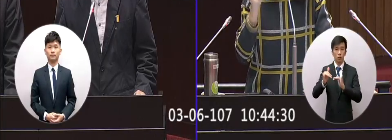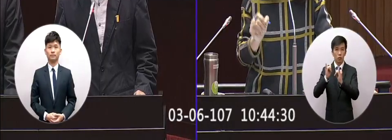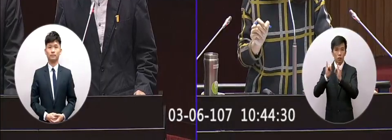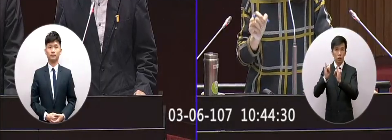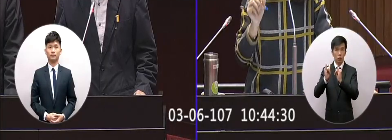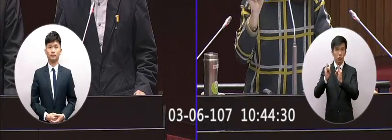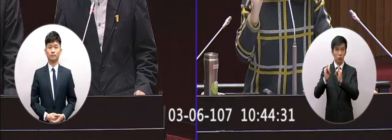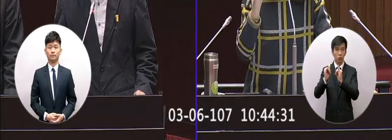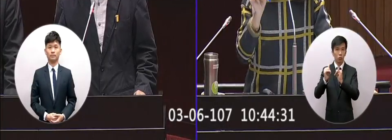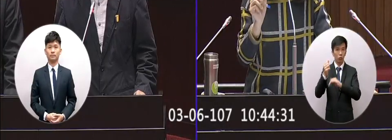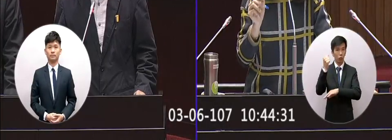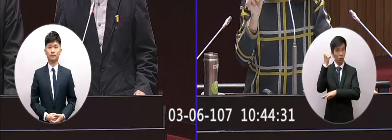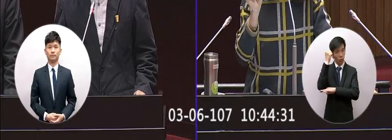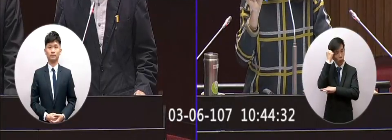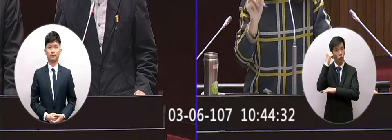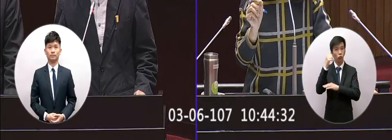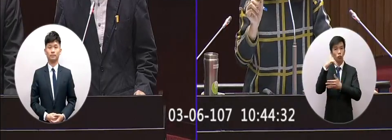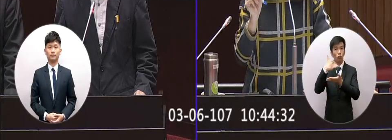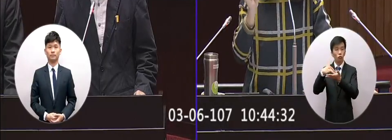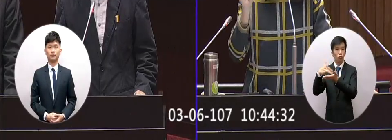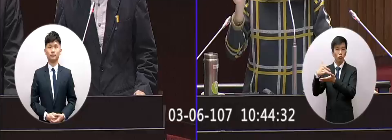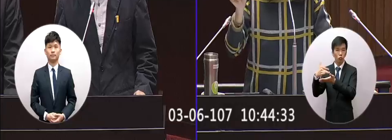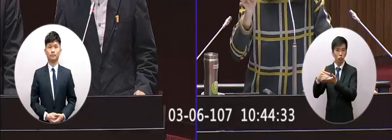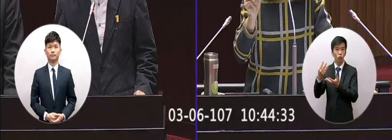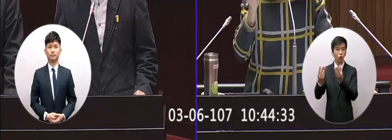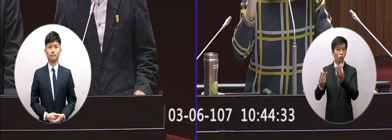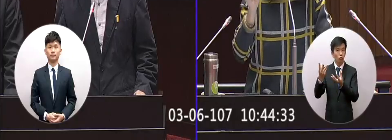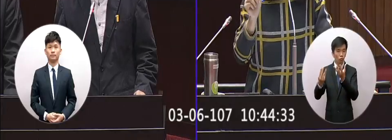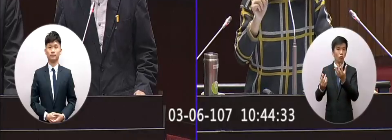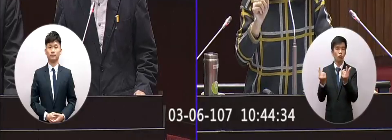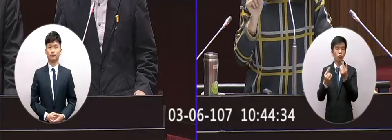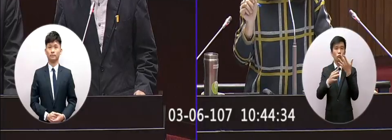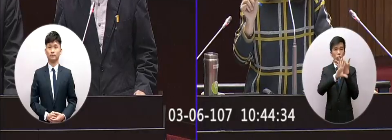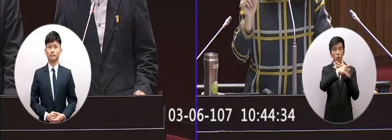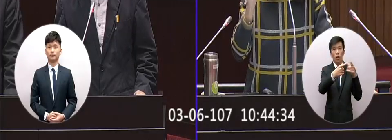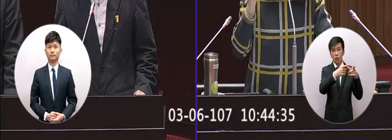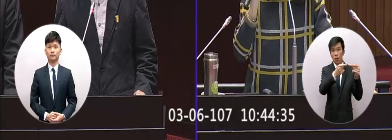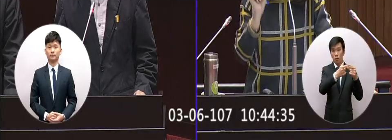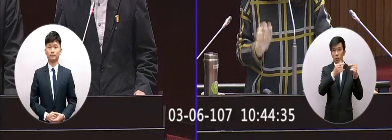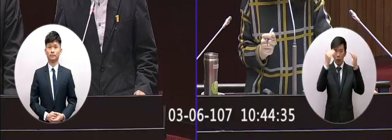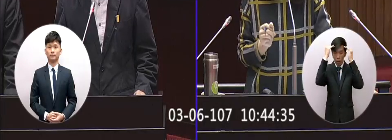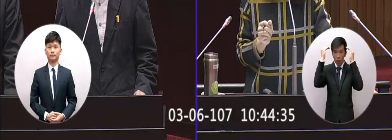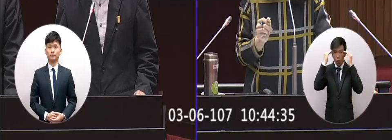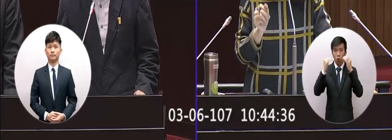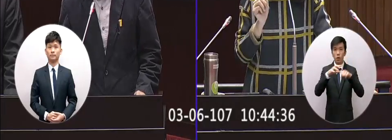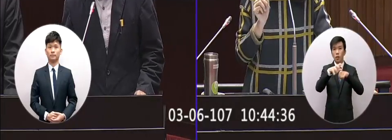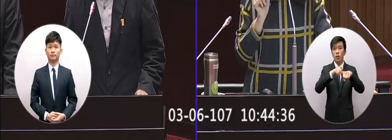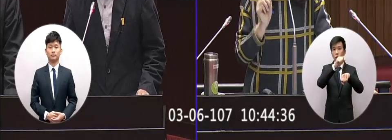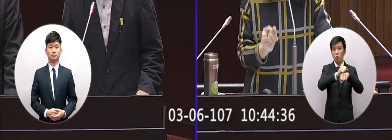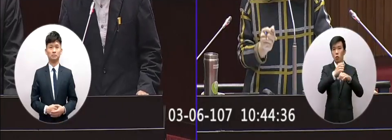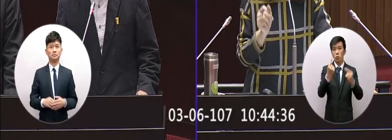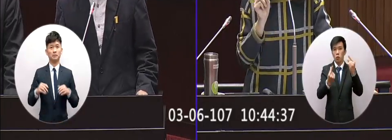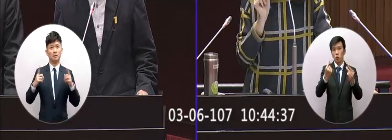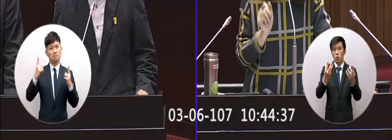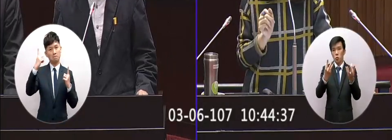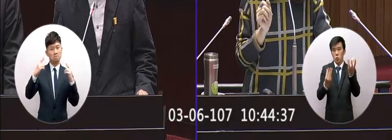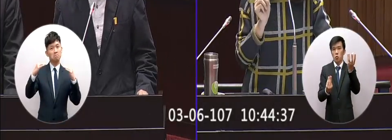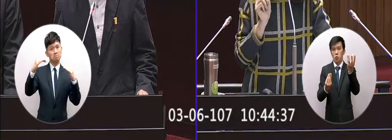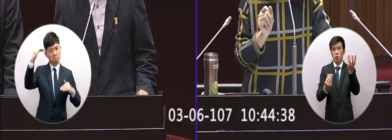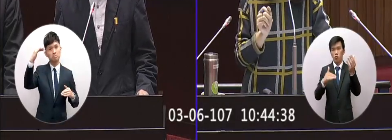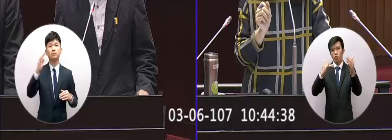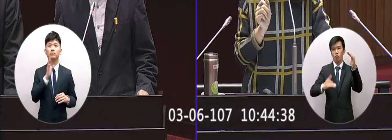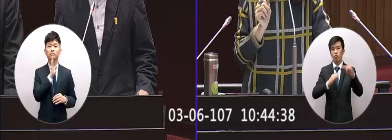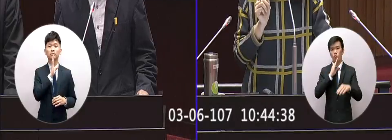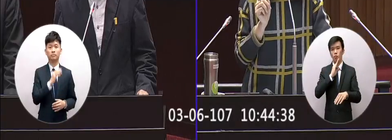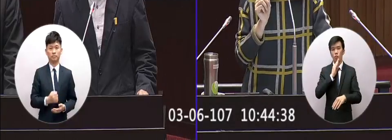住宅量的这个比例，我们真的还是比我们邻近的这些日韩、新加坡还要低上很多， 低很多，对， 对，所以这个部分